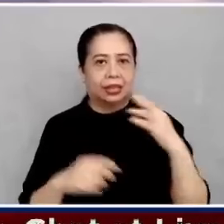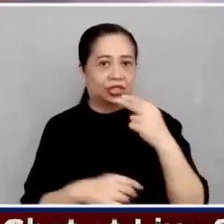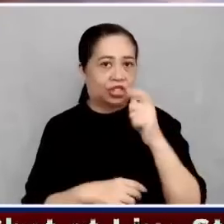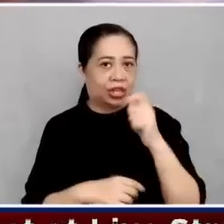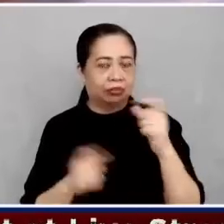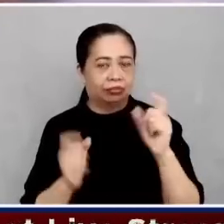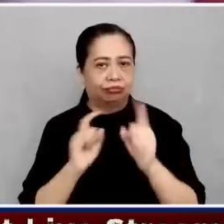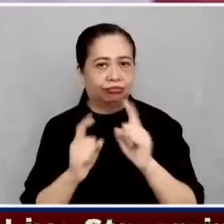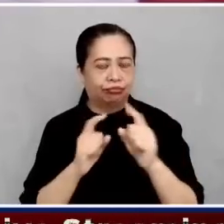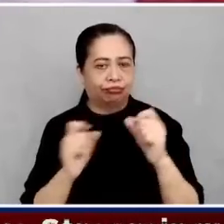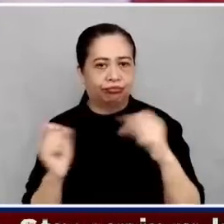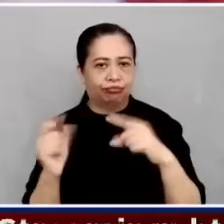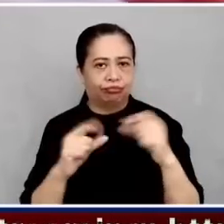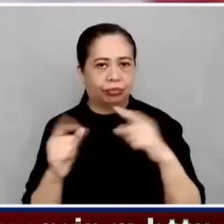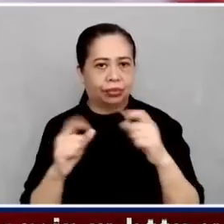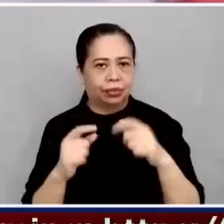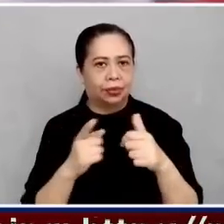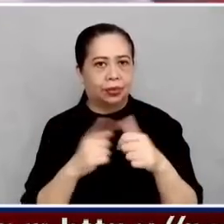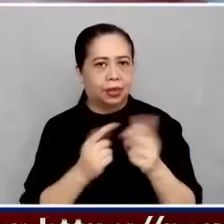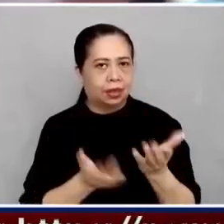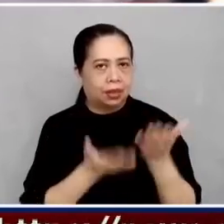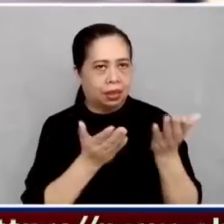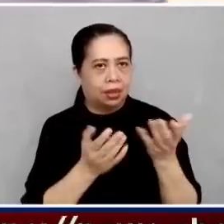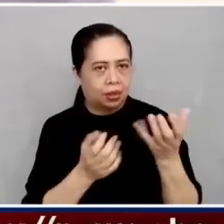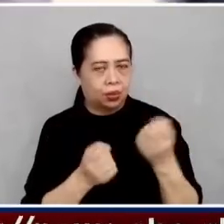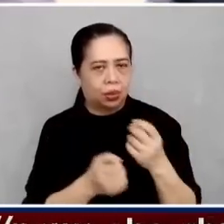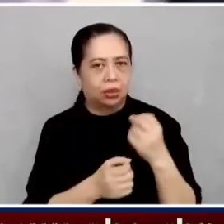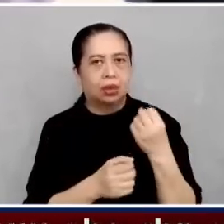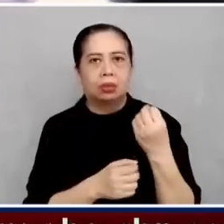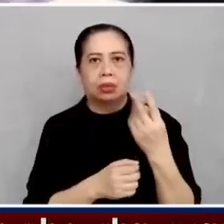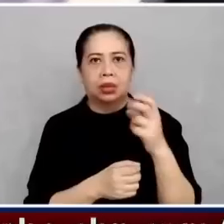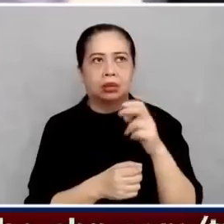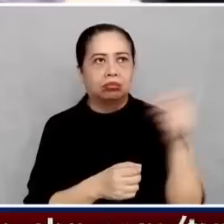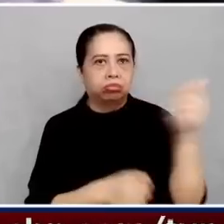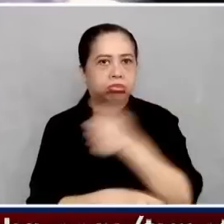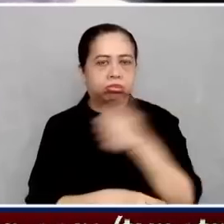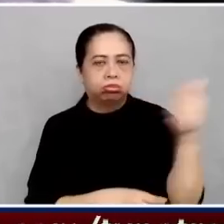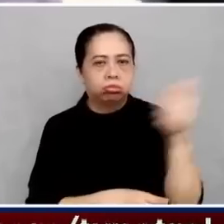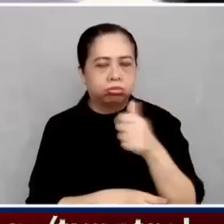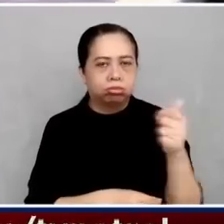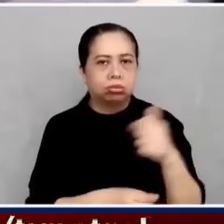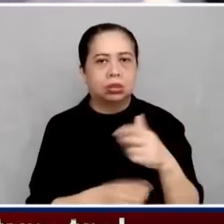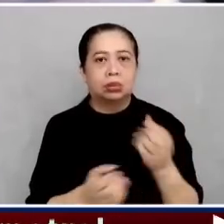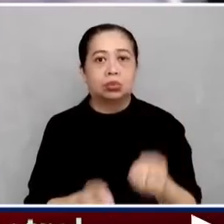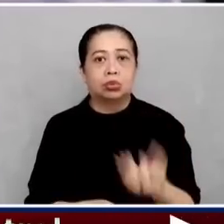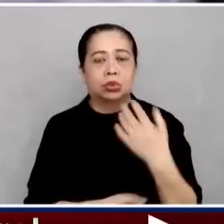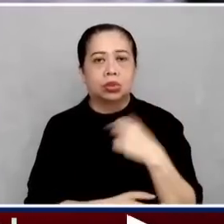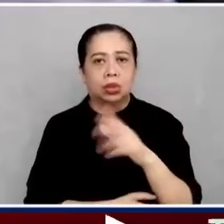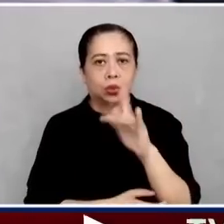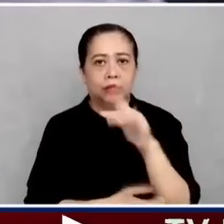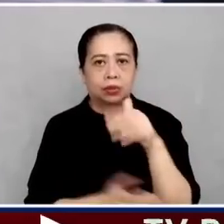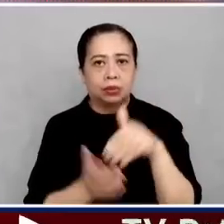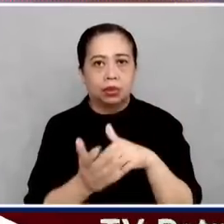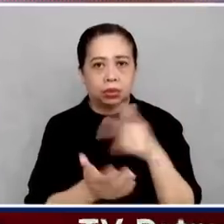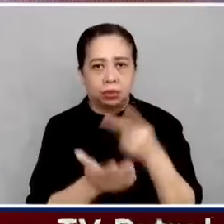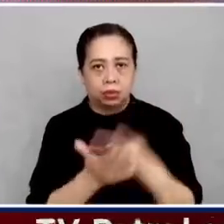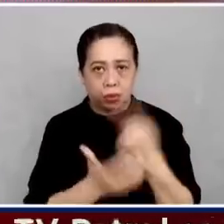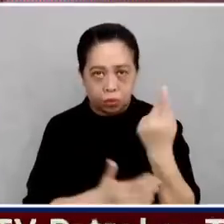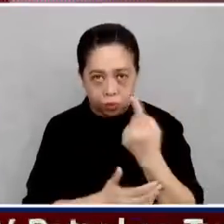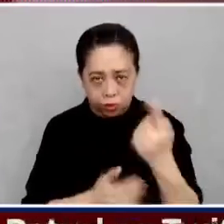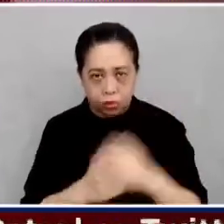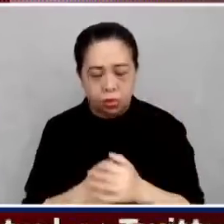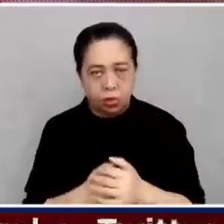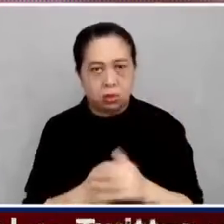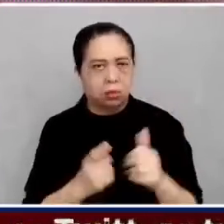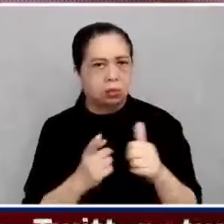si Batapa at naunang nag-alok ng isang dosenang round-trip domestic flights sa halagang 25,000 pesos. Noong